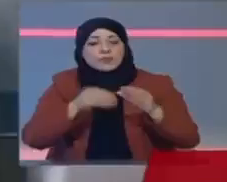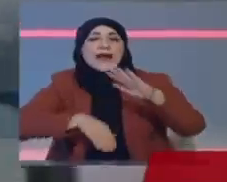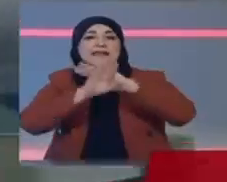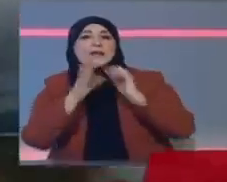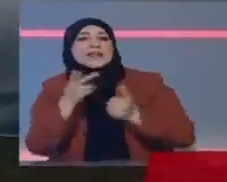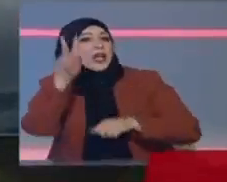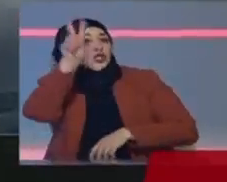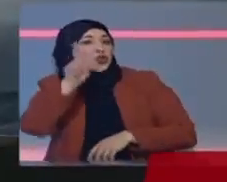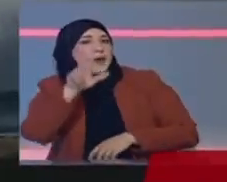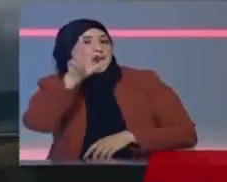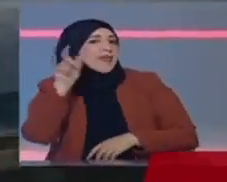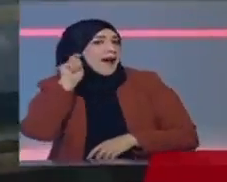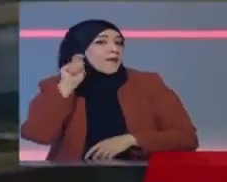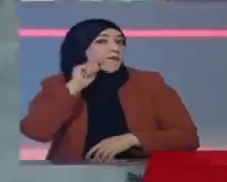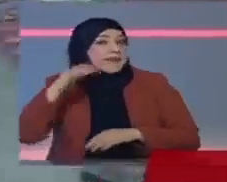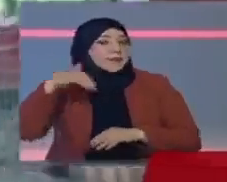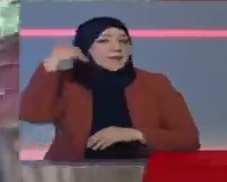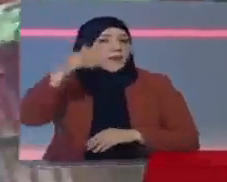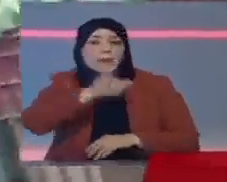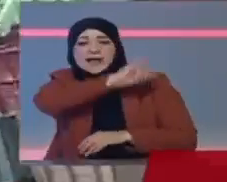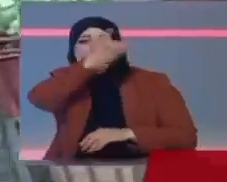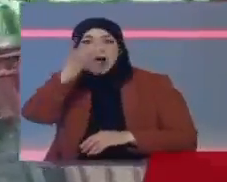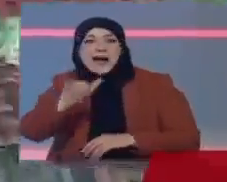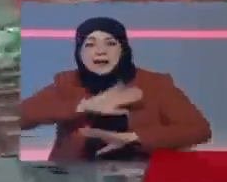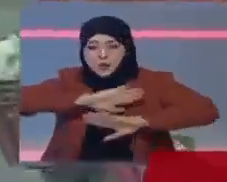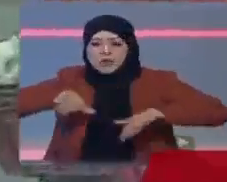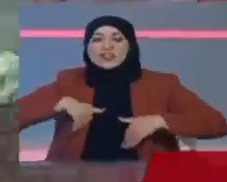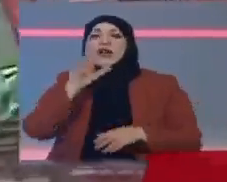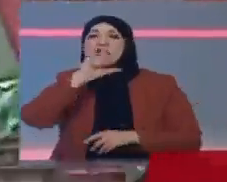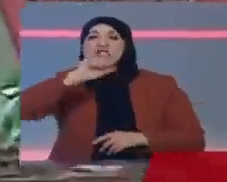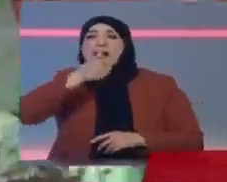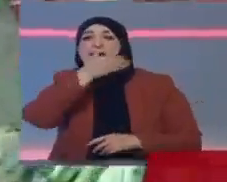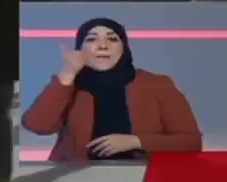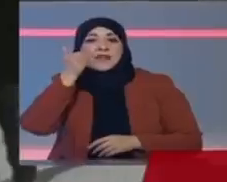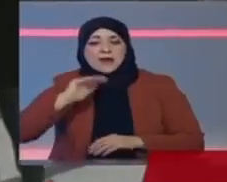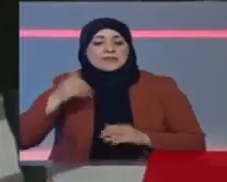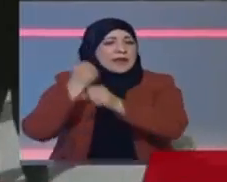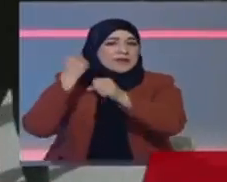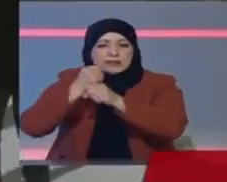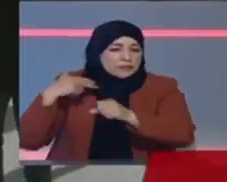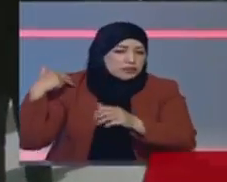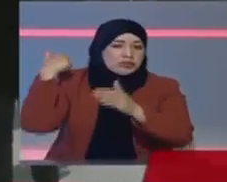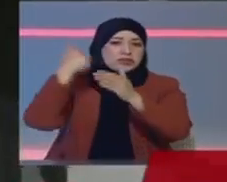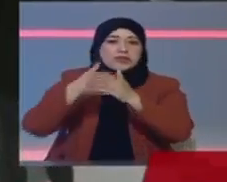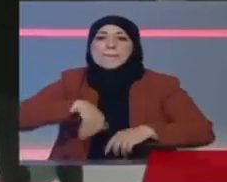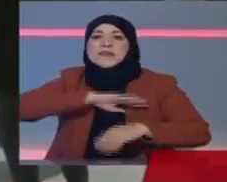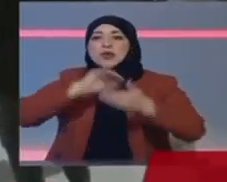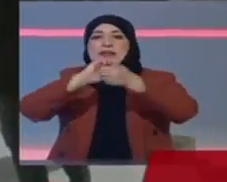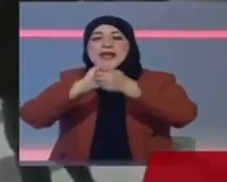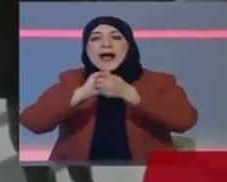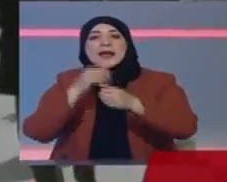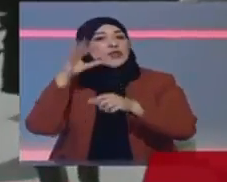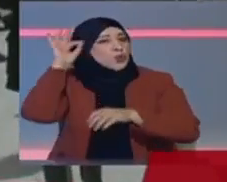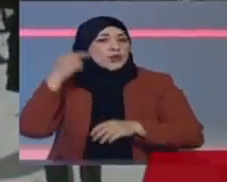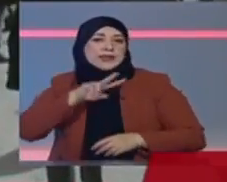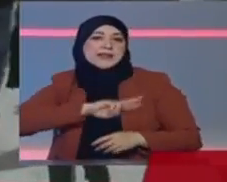الجمعه الثالث من ابريل والى غايه مو في شهر رمضان المعظم ويشرف عليها الاتحاد التونسي للضمان الاجتماعي